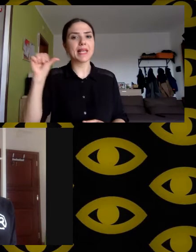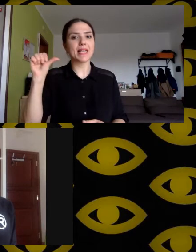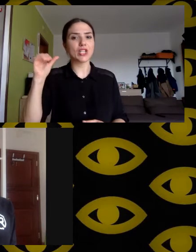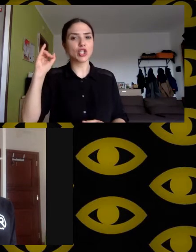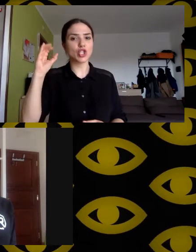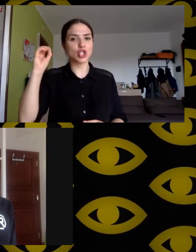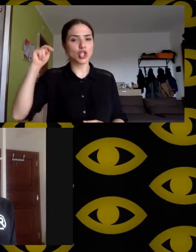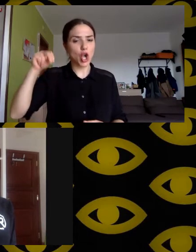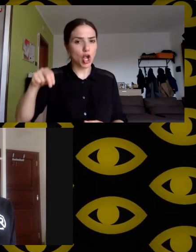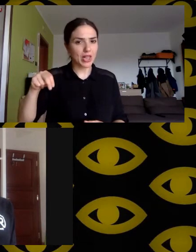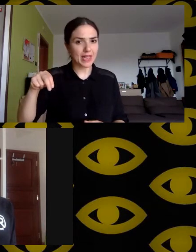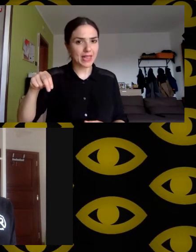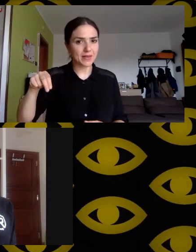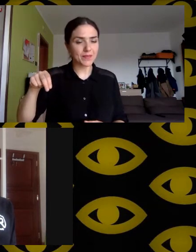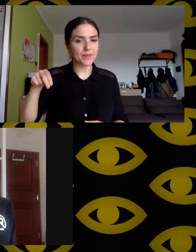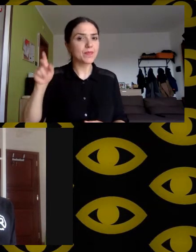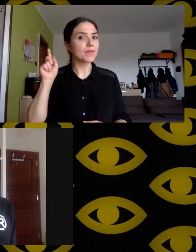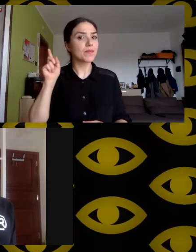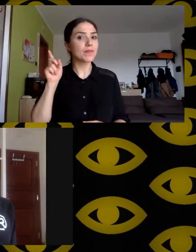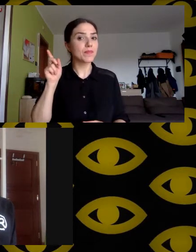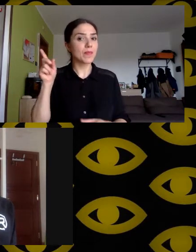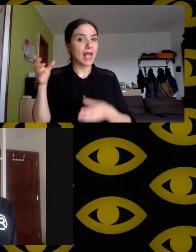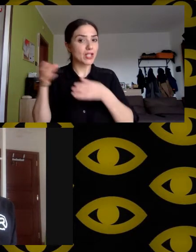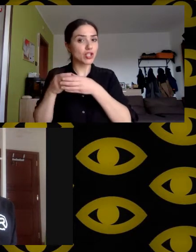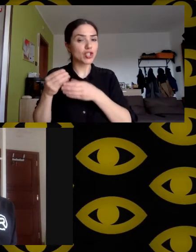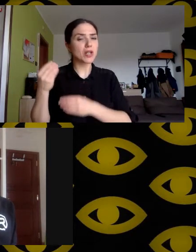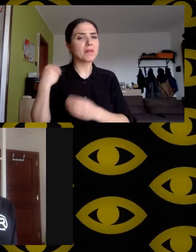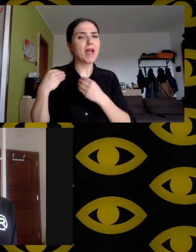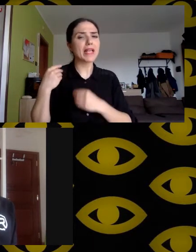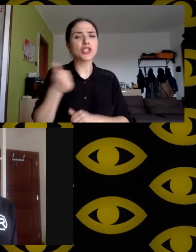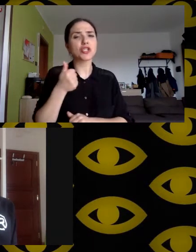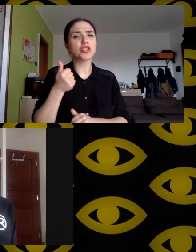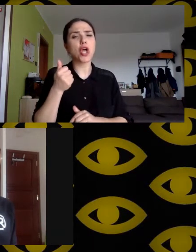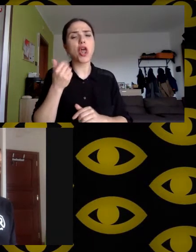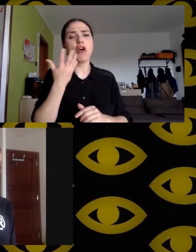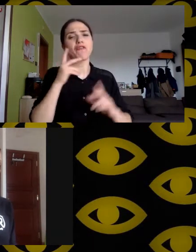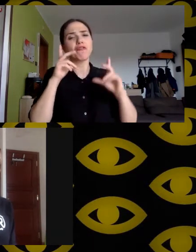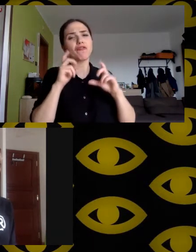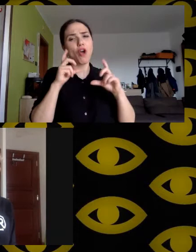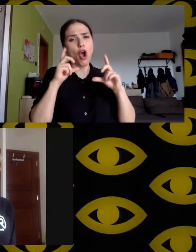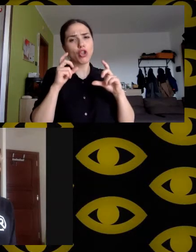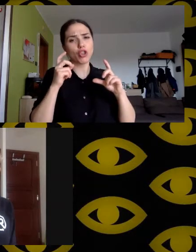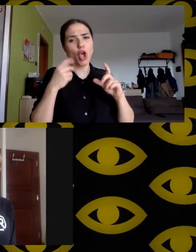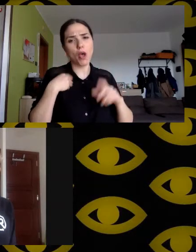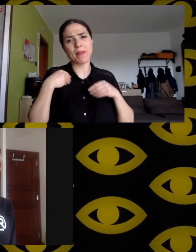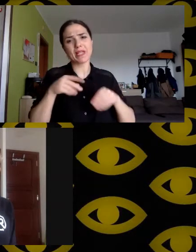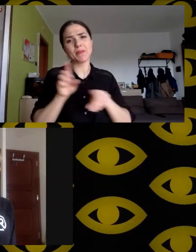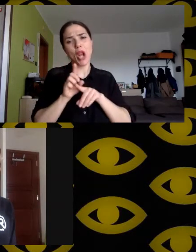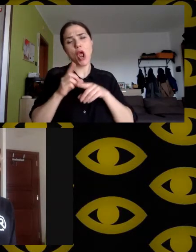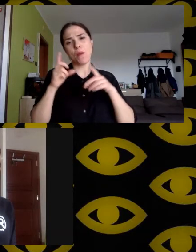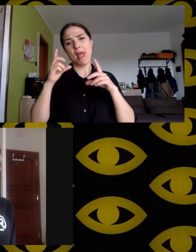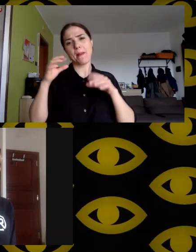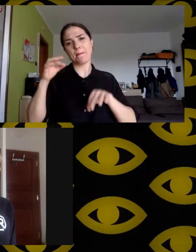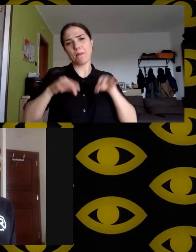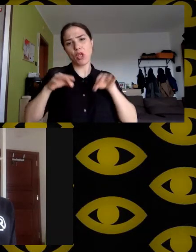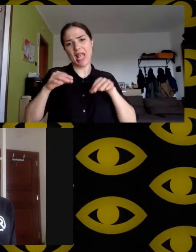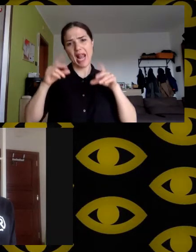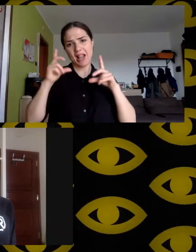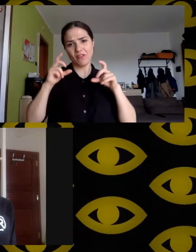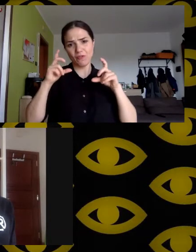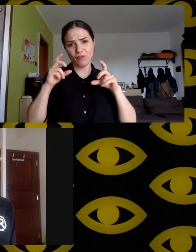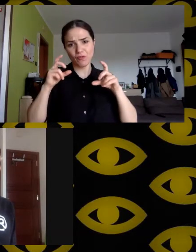di partecipare esattamente solo per fare le foto insieme al mio bambino, che avevo avuto da pochissimi giorni. Io ho fatto le foto, Fabio era